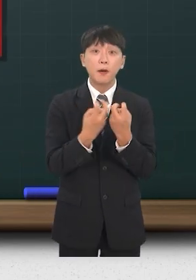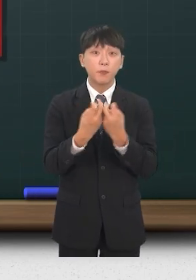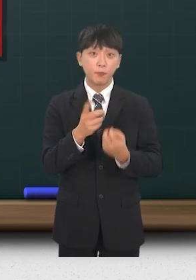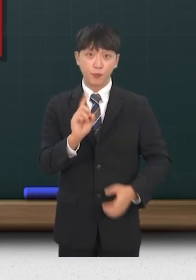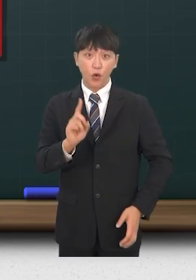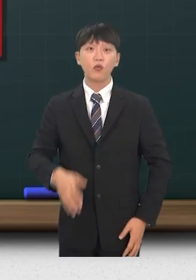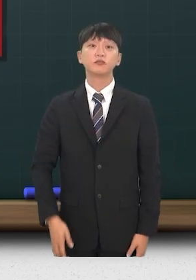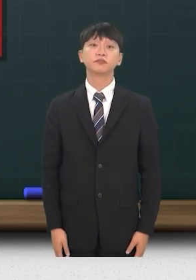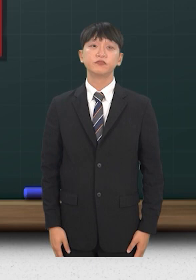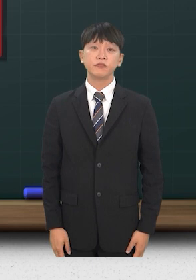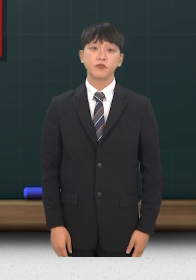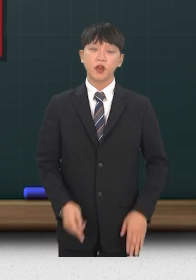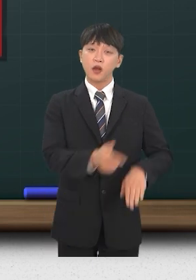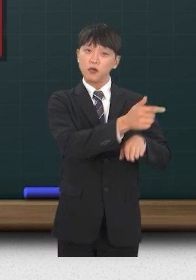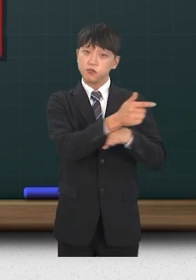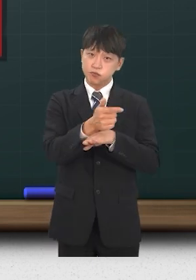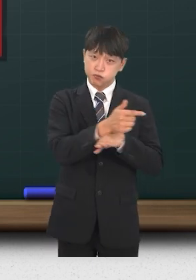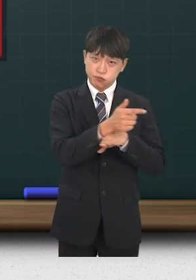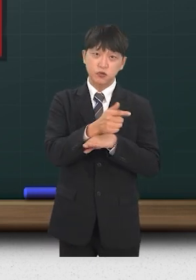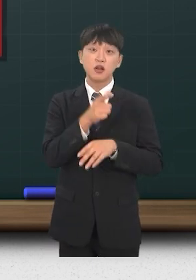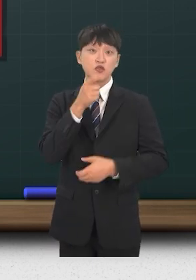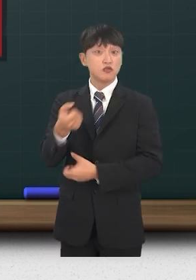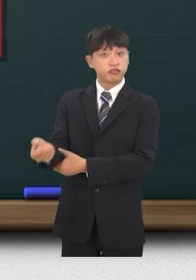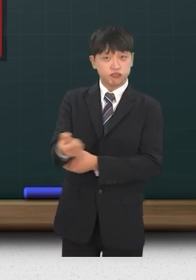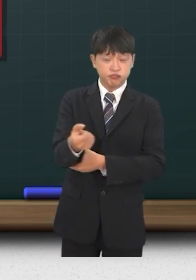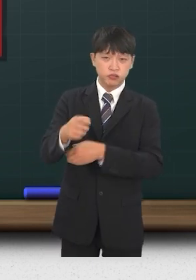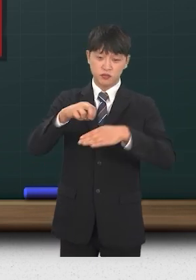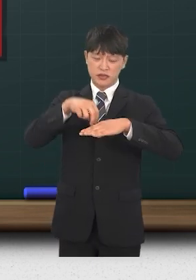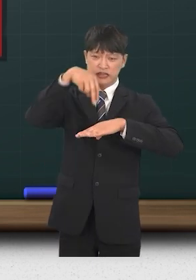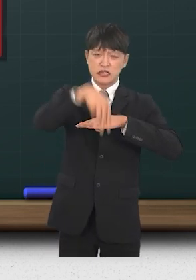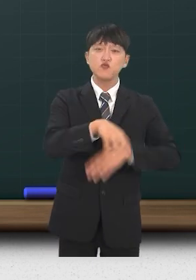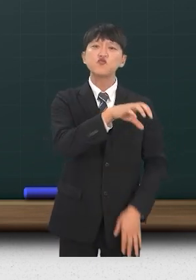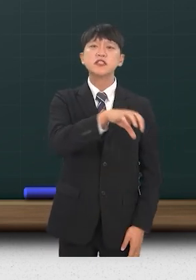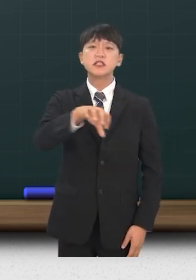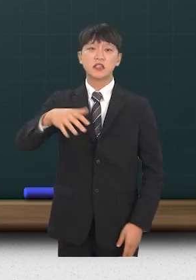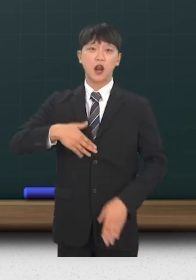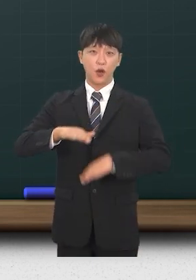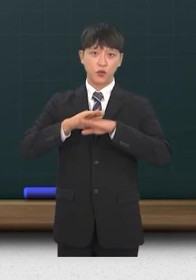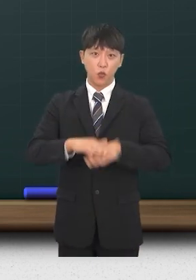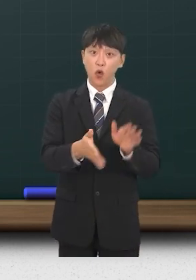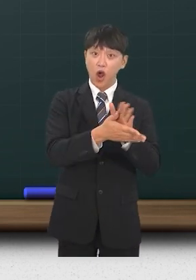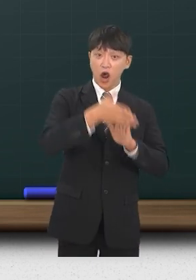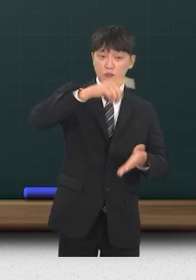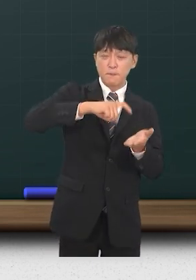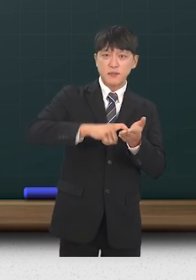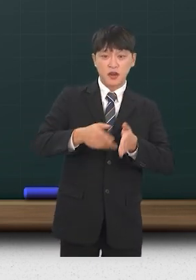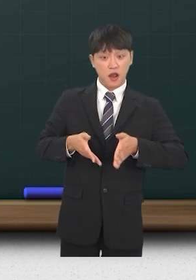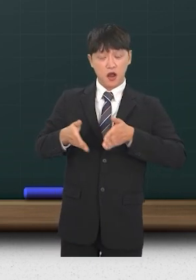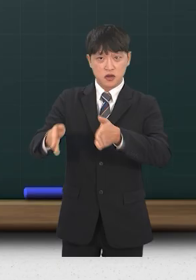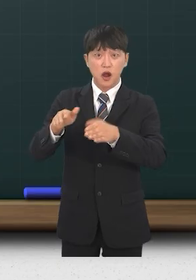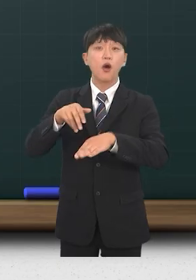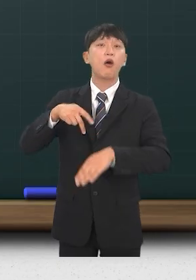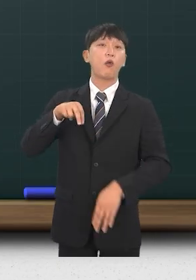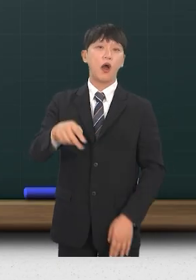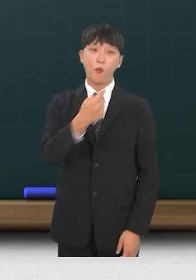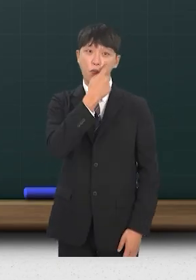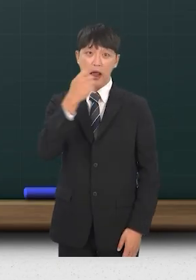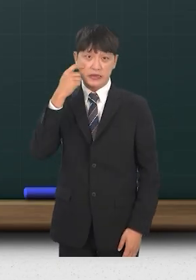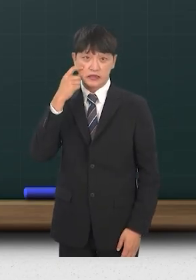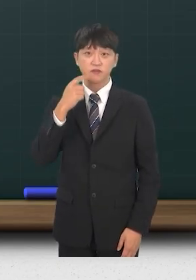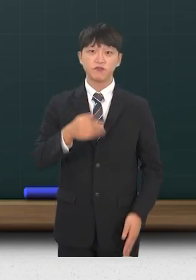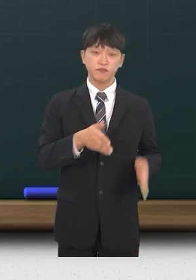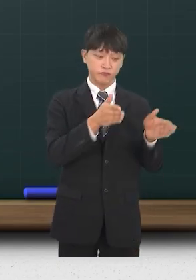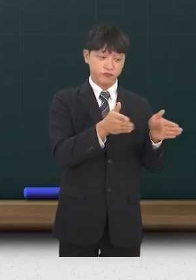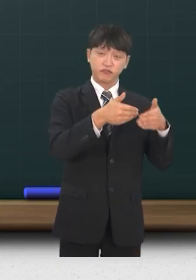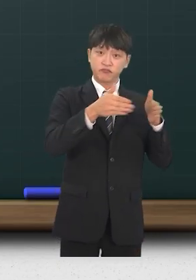등 전열기구 사용 시 주변에 탈 수 있는 물건을 두지 않도록 합니다. 우리의 집과 학교에서는 평소에 어떻게 대비할 수